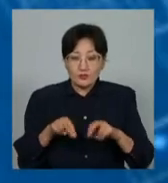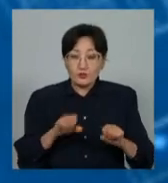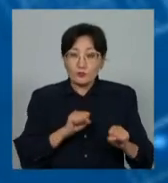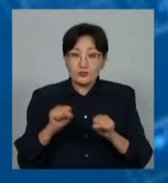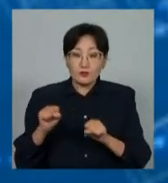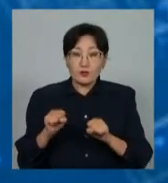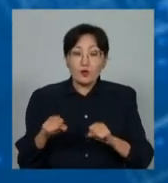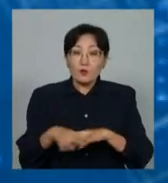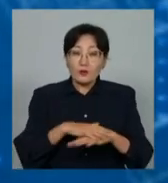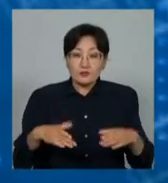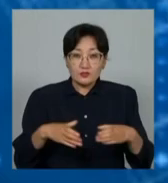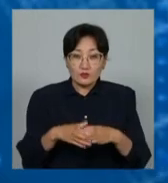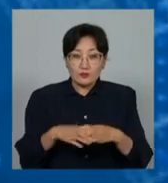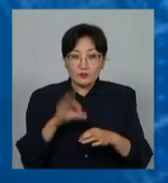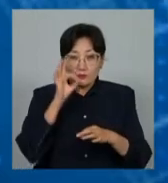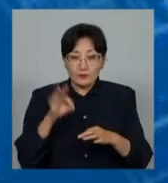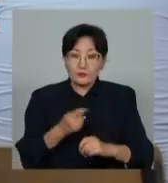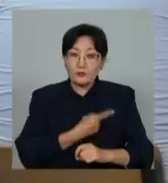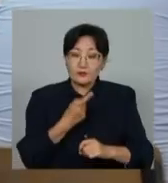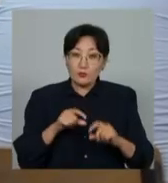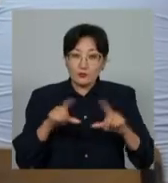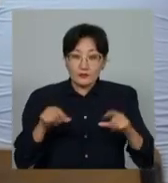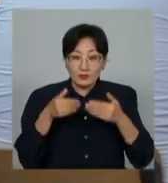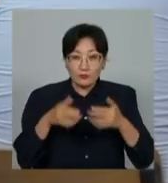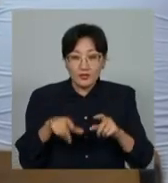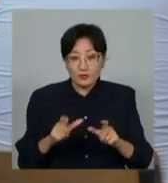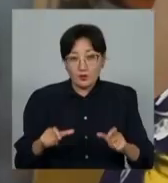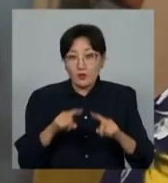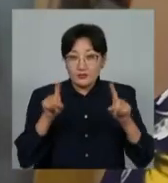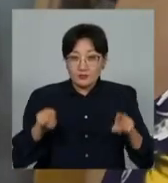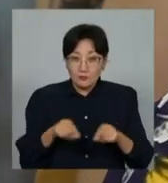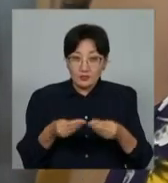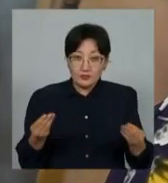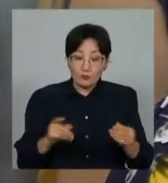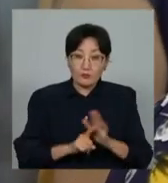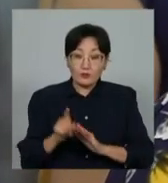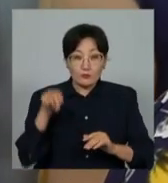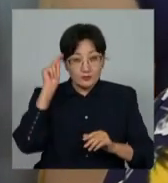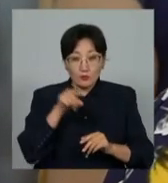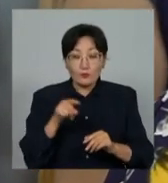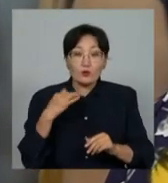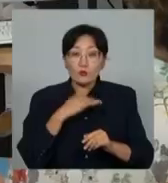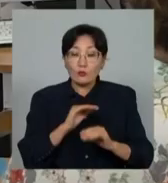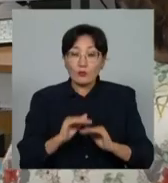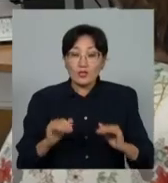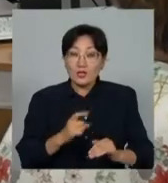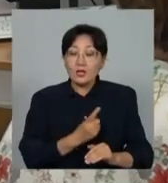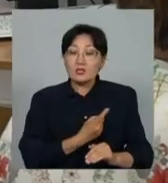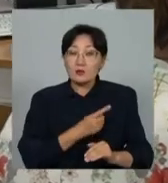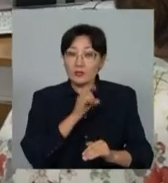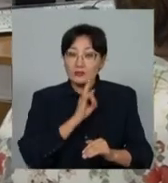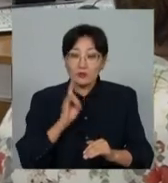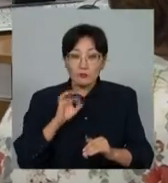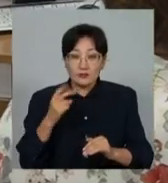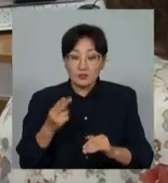қорғау қоғамдық қоры тәжірибелік шеберлік мектебін тәмамдаған азаматтарға сертификаттар табыстады. Оқу барысында көпбалалы және жалғызбасты аналар,